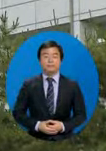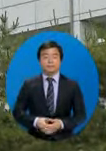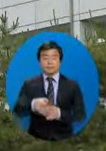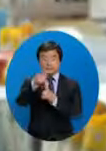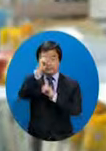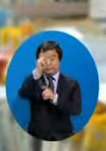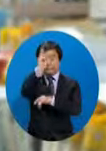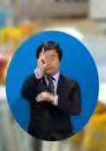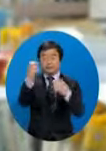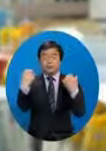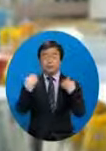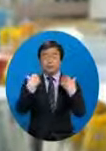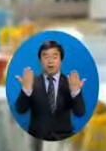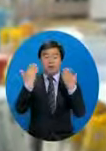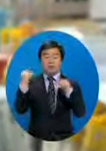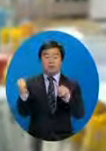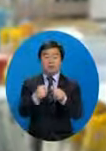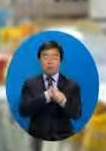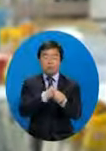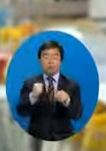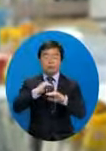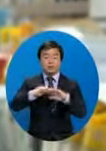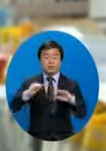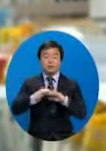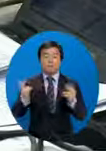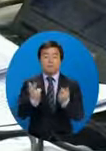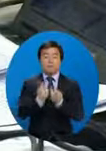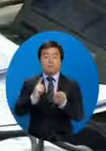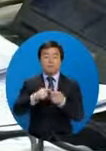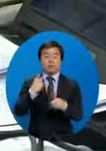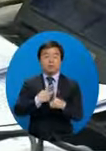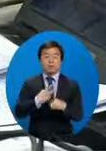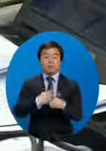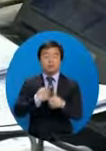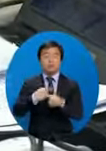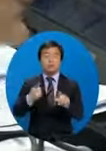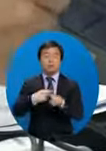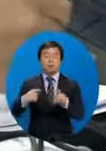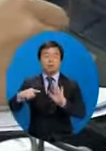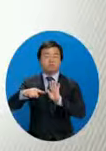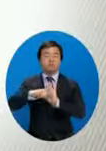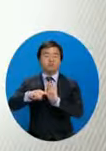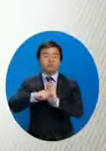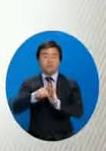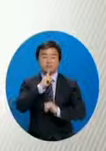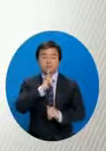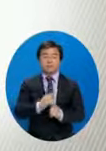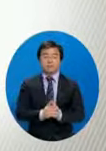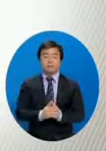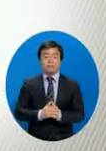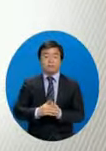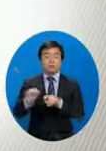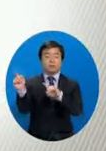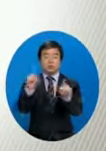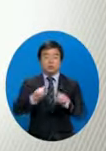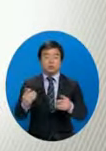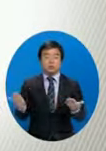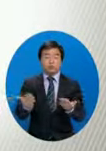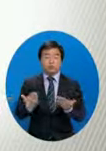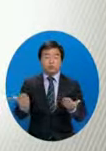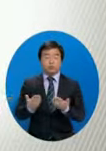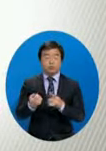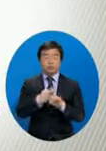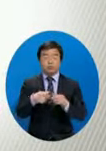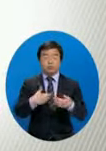이명박 정부의 학교폭력 대책에 대한 교사들의 평가는 상당히 부정적입니다. 전국 교직원 노동조합이